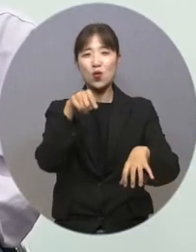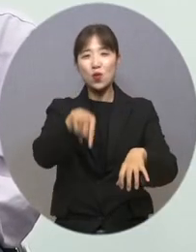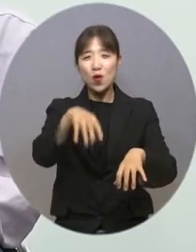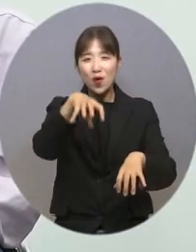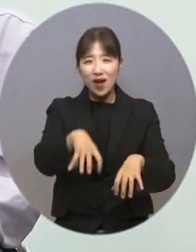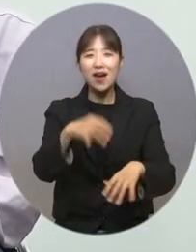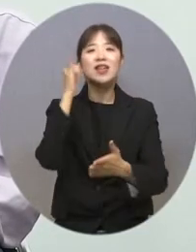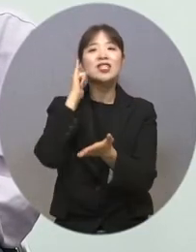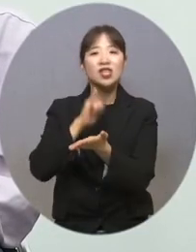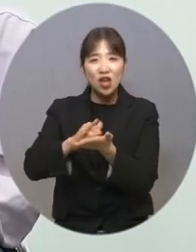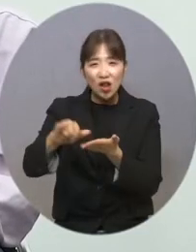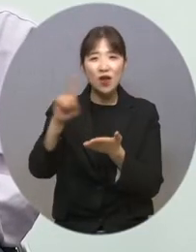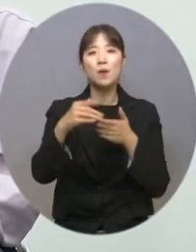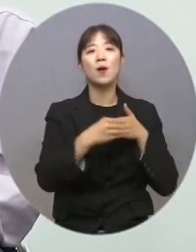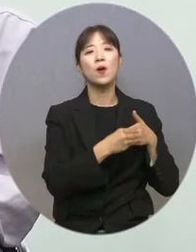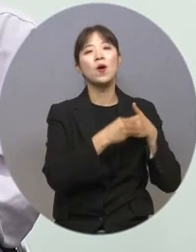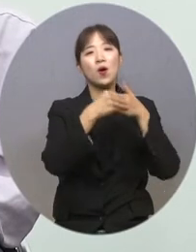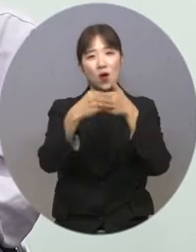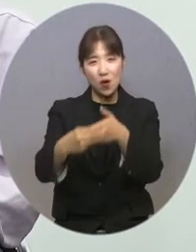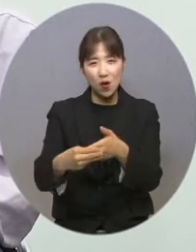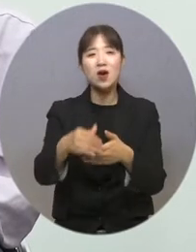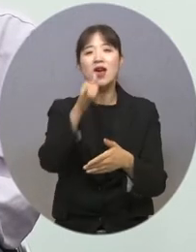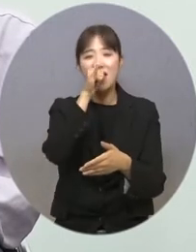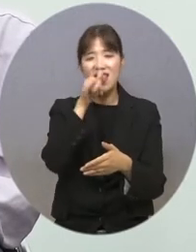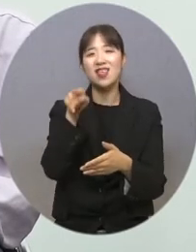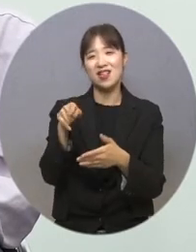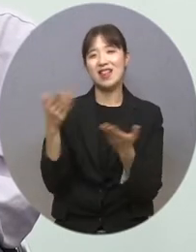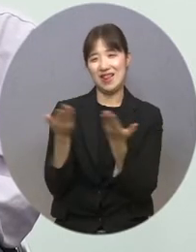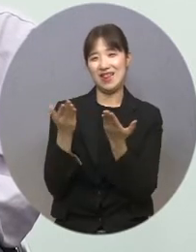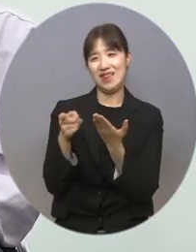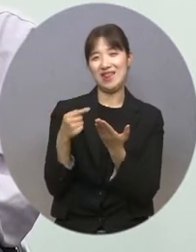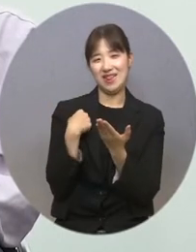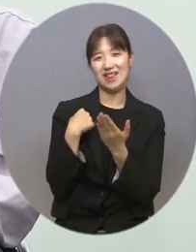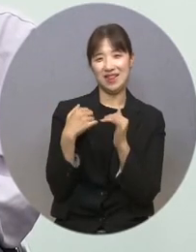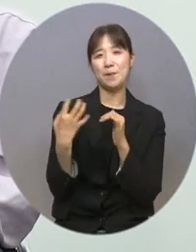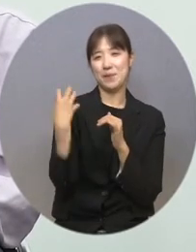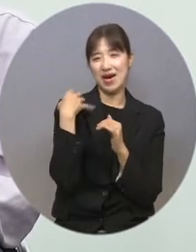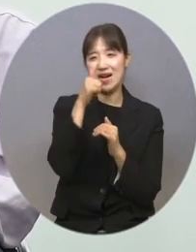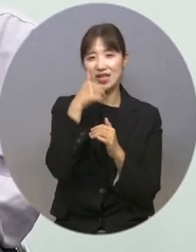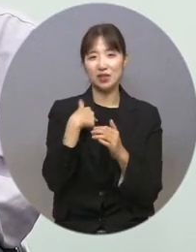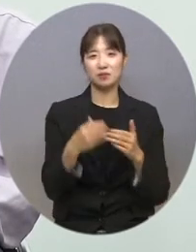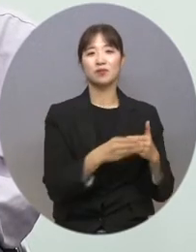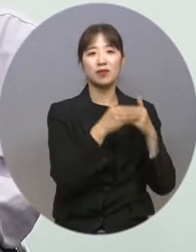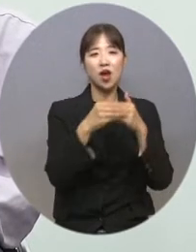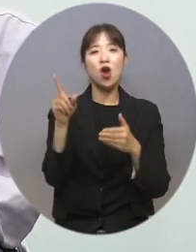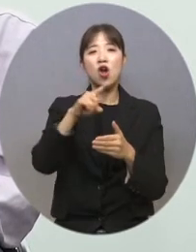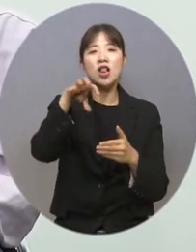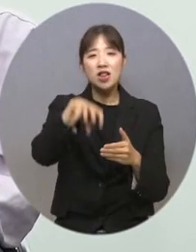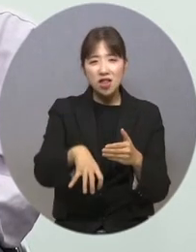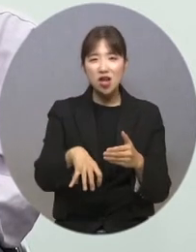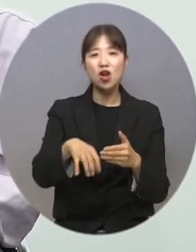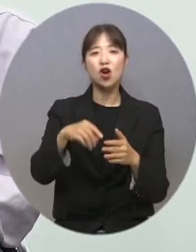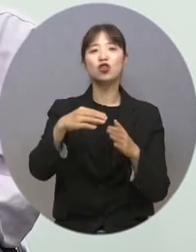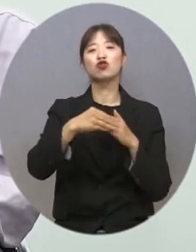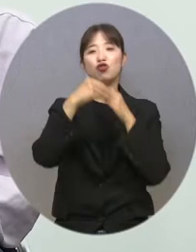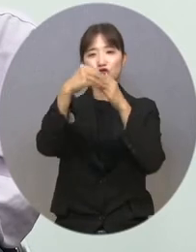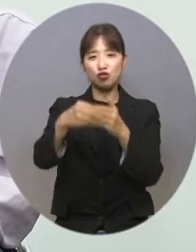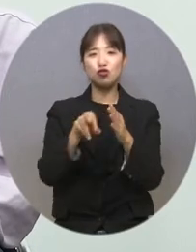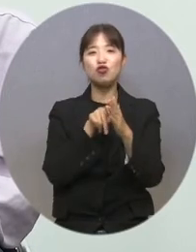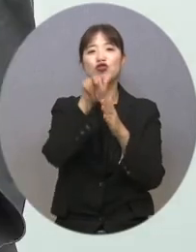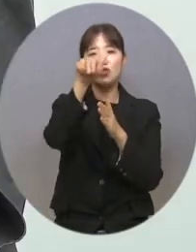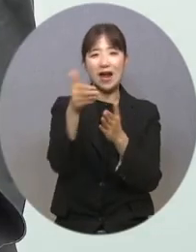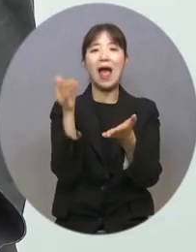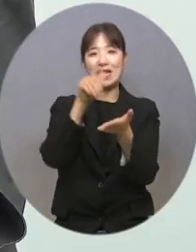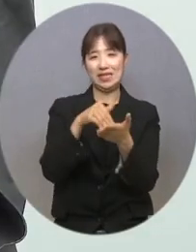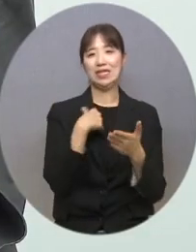하면 그 가이드 라이너가 되어 있어서 공익요원 약도 것입니다 4 그래서 이거 어느 역 몇 번 출고까지 가셔서 이하면 m 가진